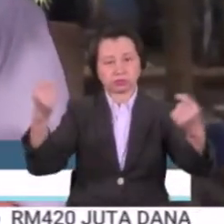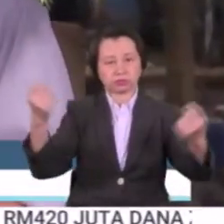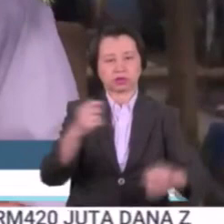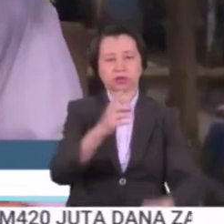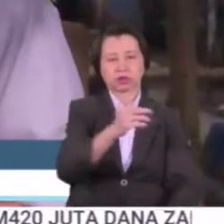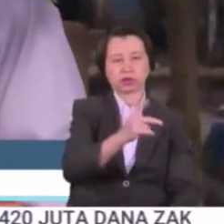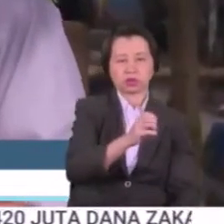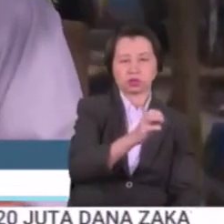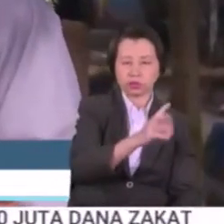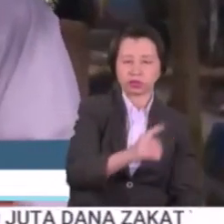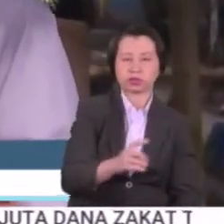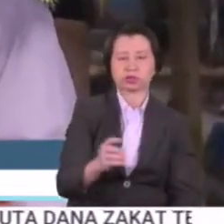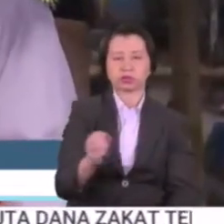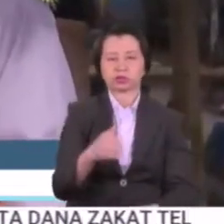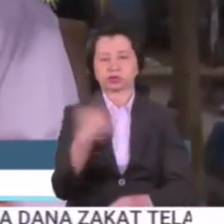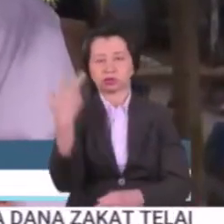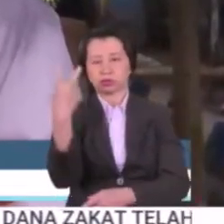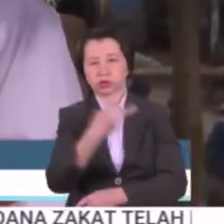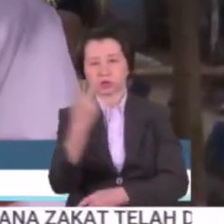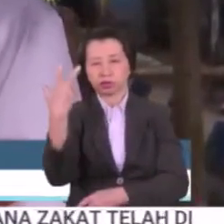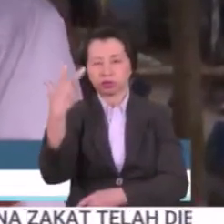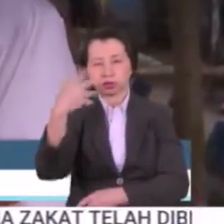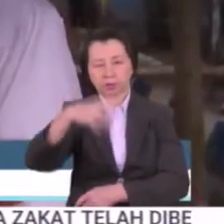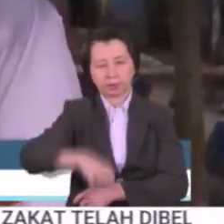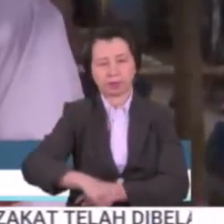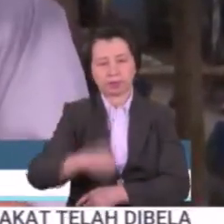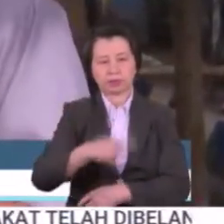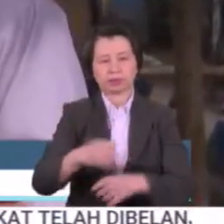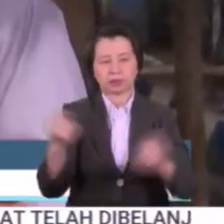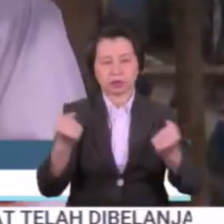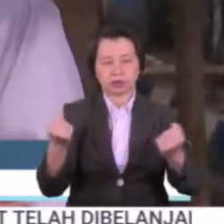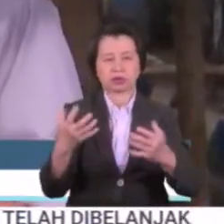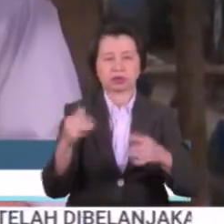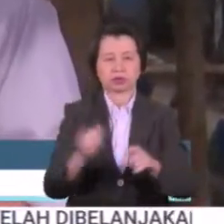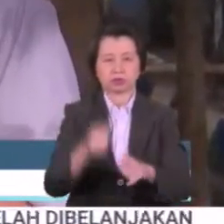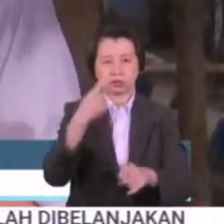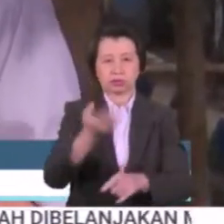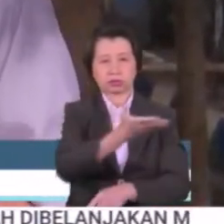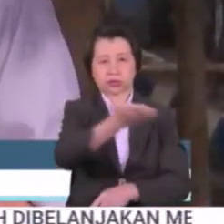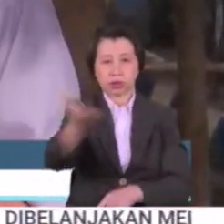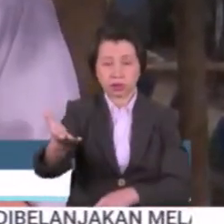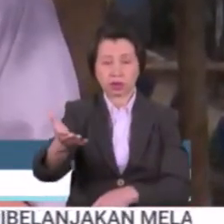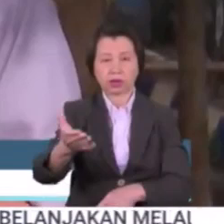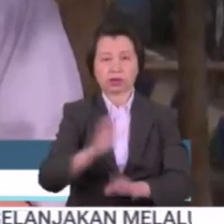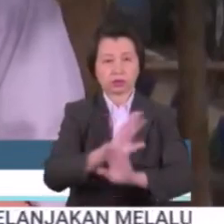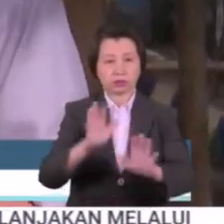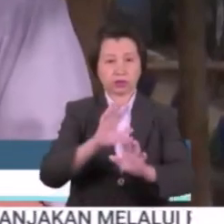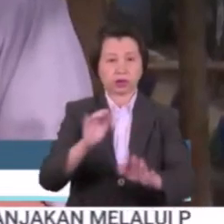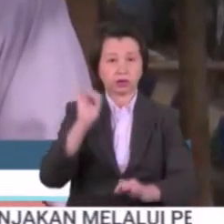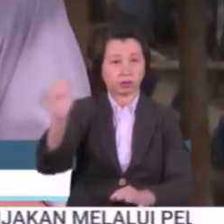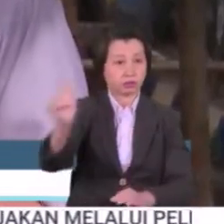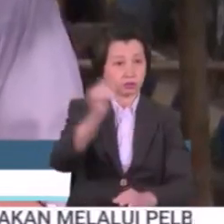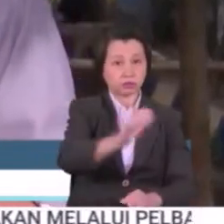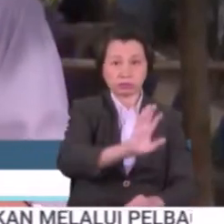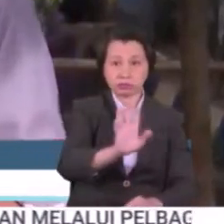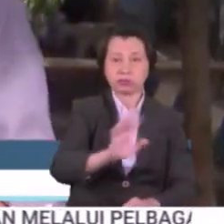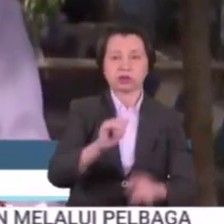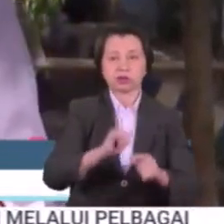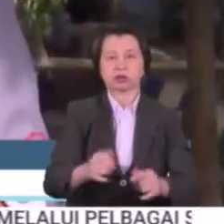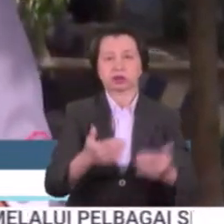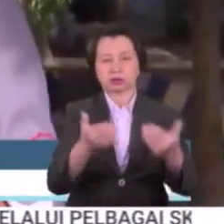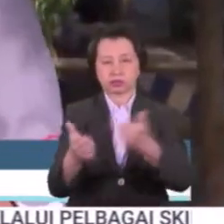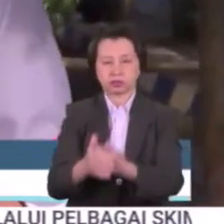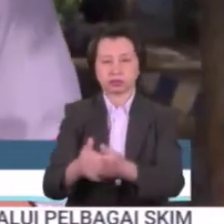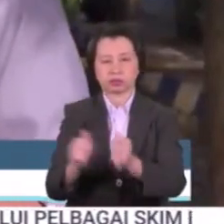minikioe sepanjang 3 hari 2 malam di sini di stadion sungai besar dan untuk anda semua jangan ke mana-mana untuk perkembangan